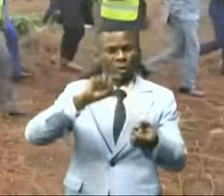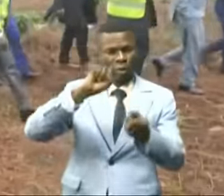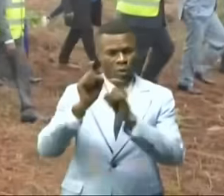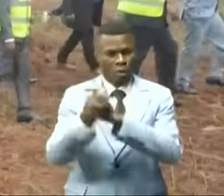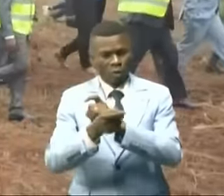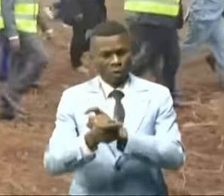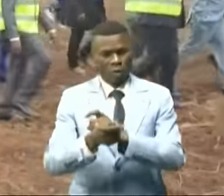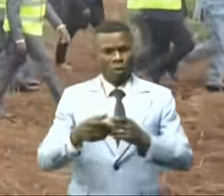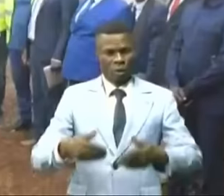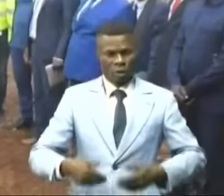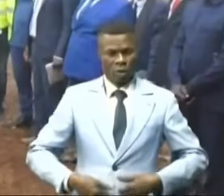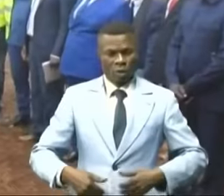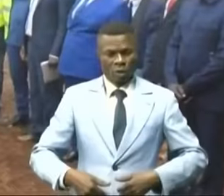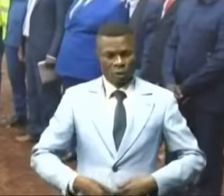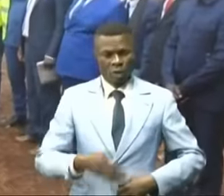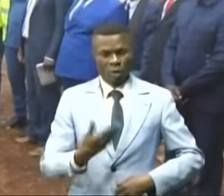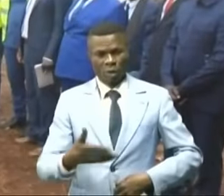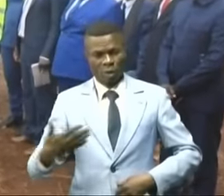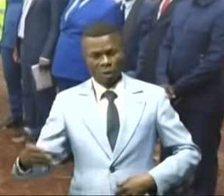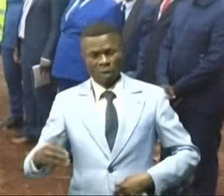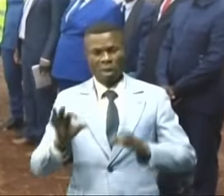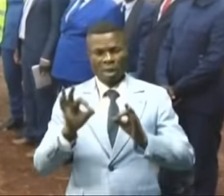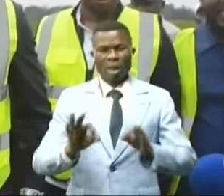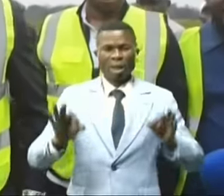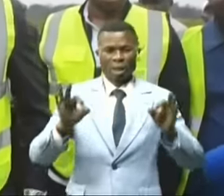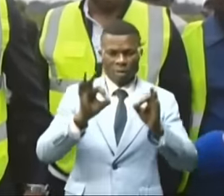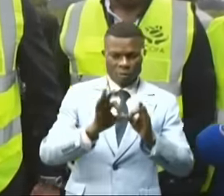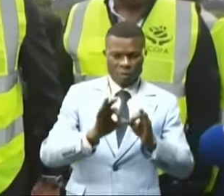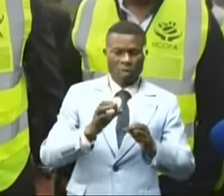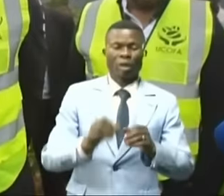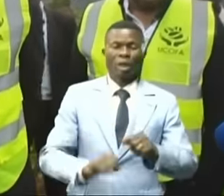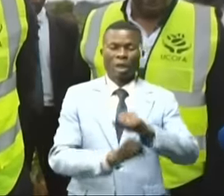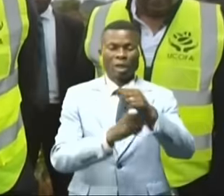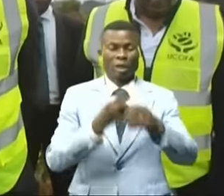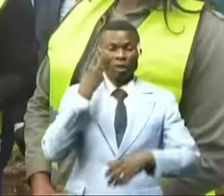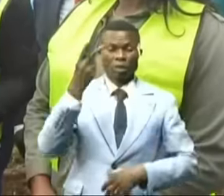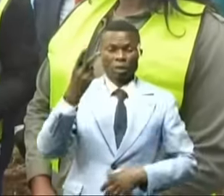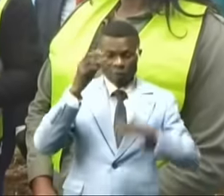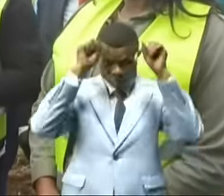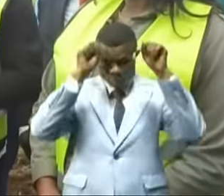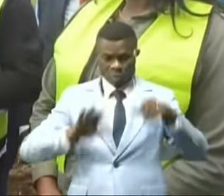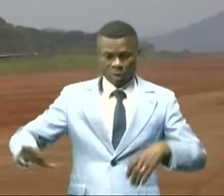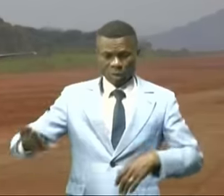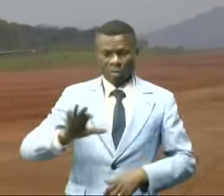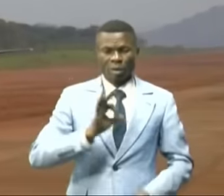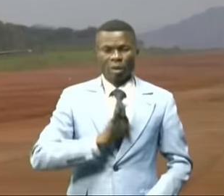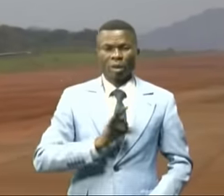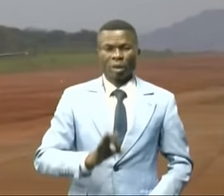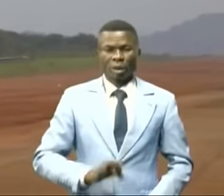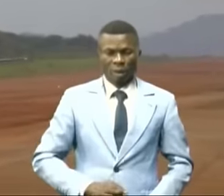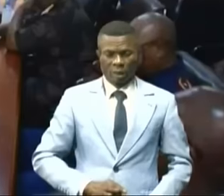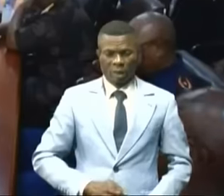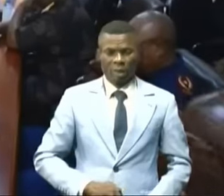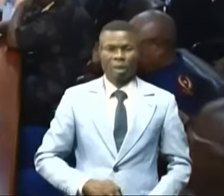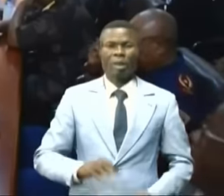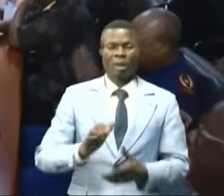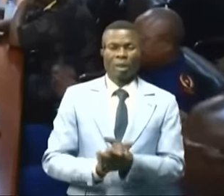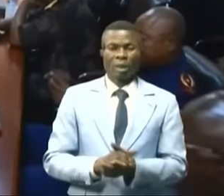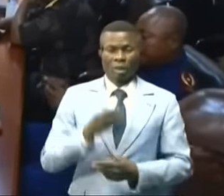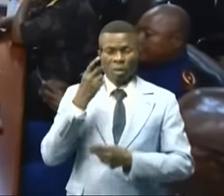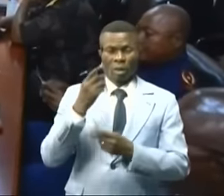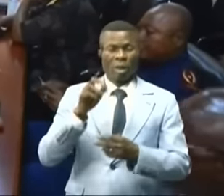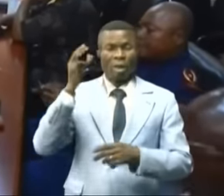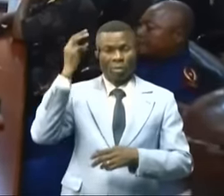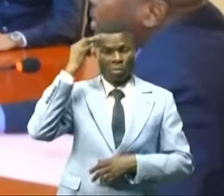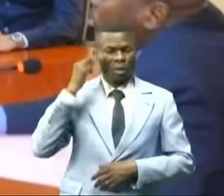leurs jeunes en l'or vert, en droite ligne de la vision du président de la République Félix-Antoine Tshisekedi. À Durba, Kizito Pakabomba